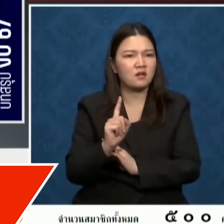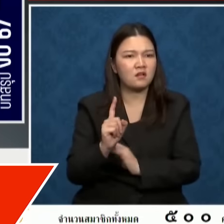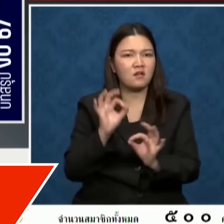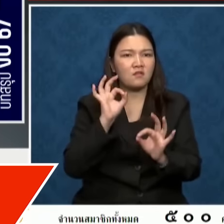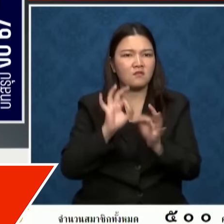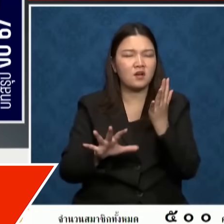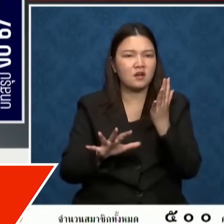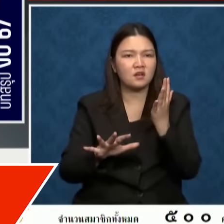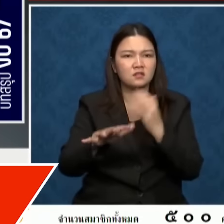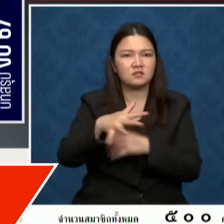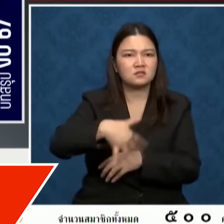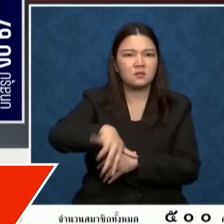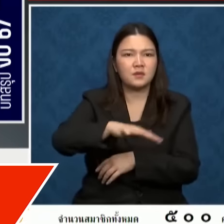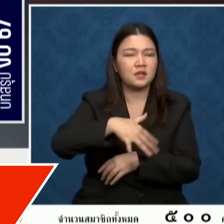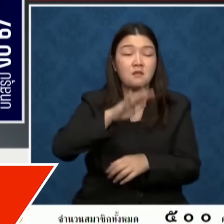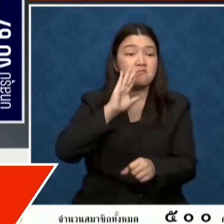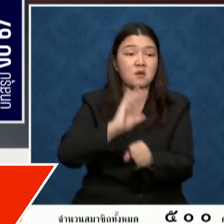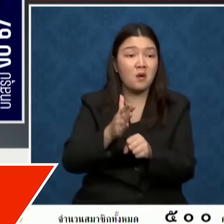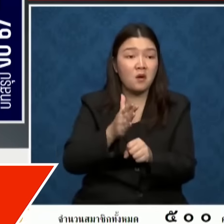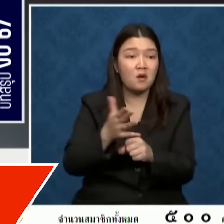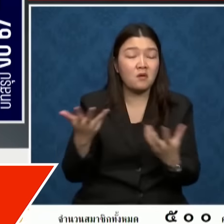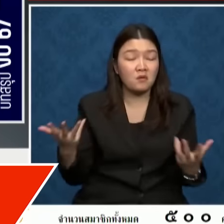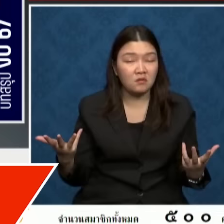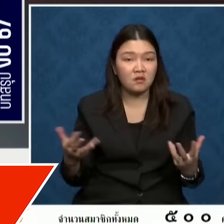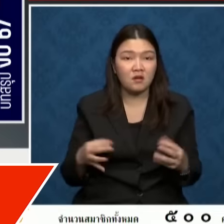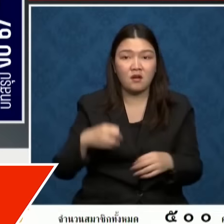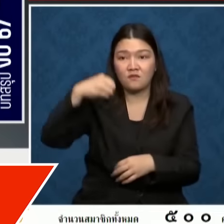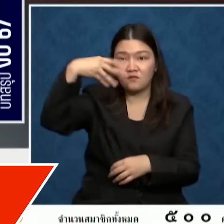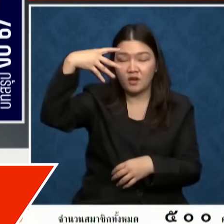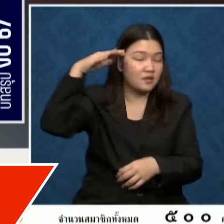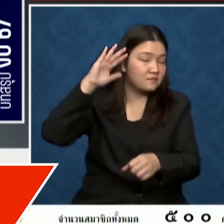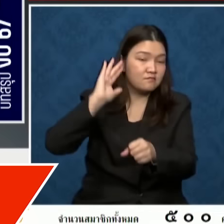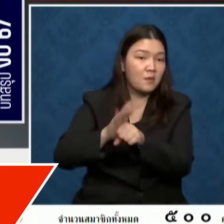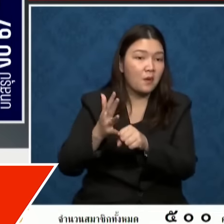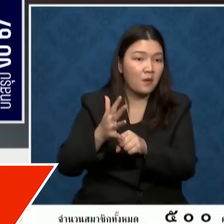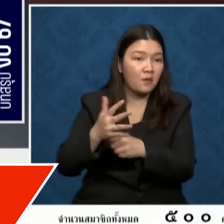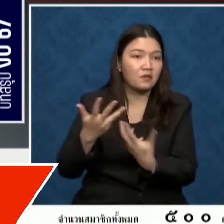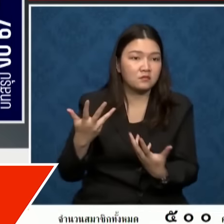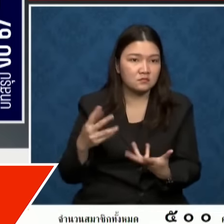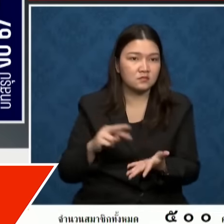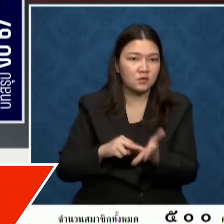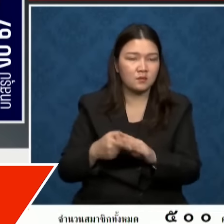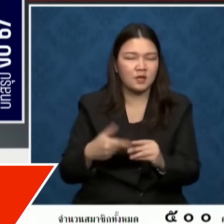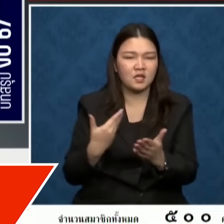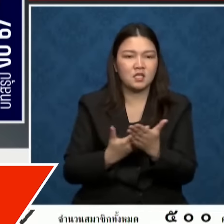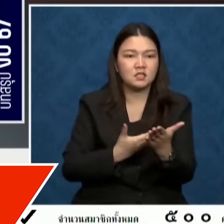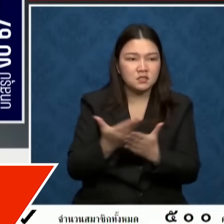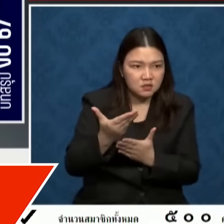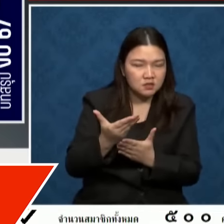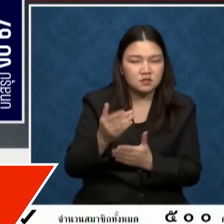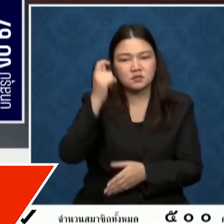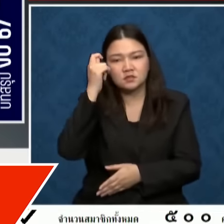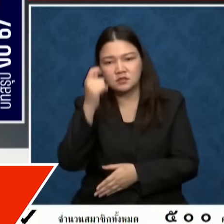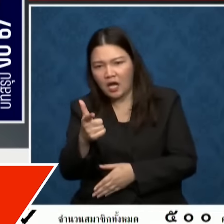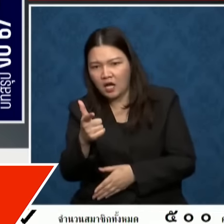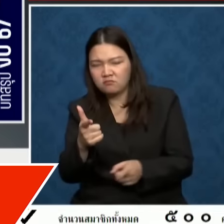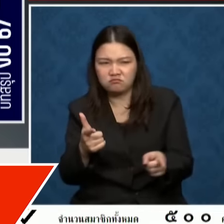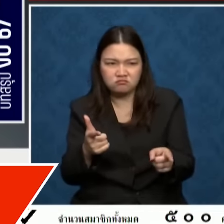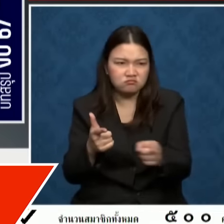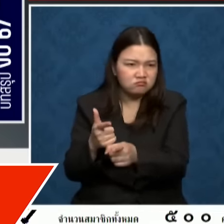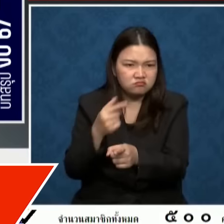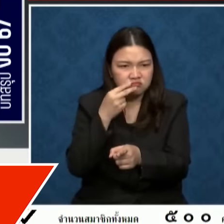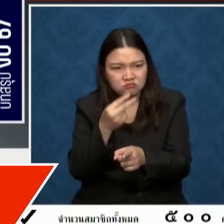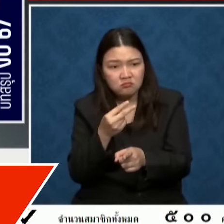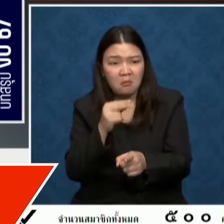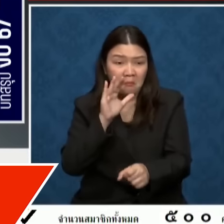มดามันไม่สว่างละค่ะและการจัซ้อจัดจ้างมมีความเหะสมมากน้อยแค่ไหนก่อนจะไปต่อนะคะ